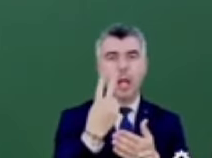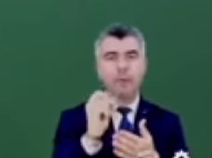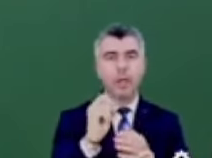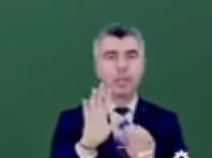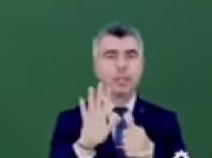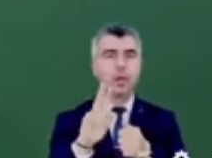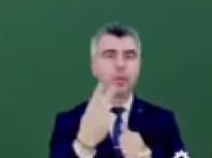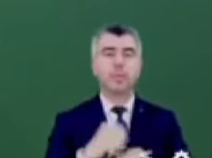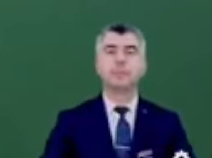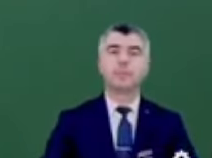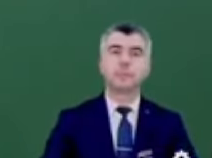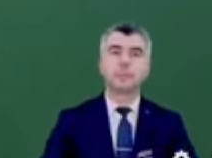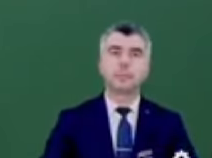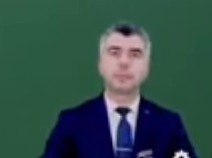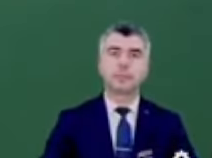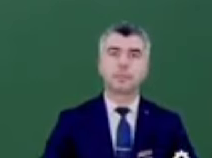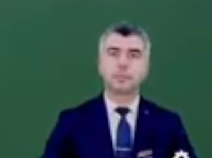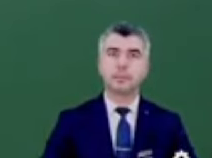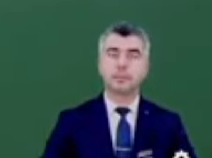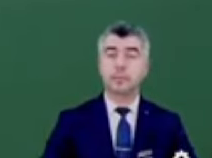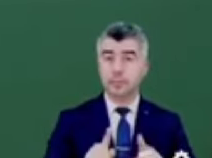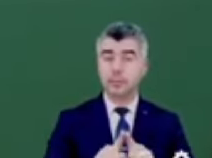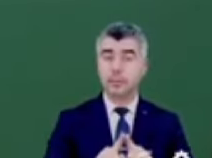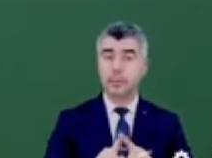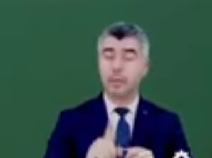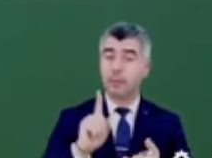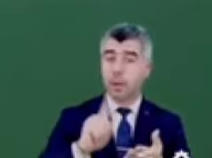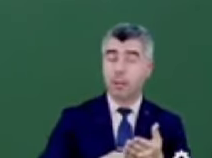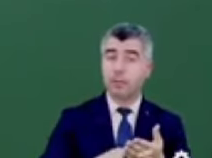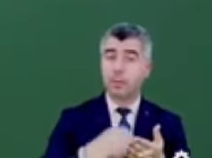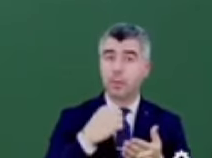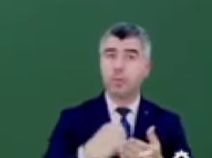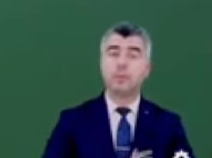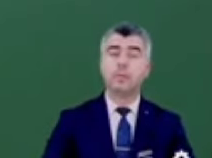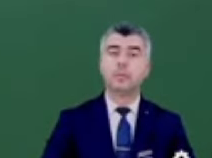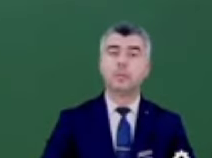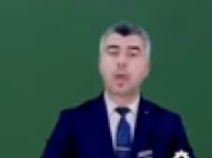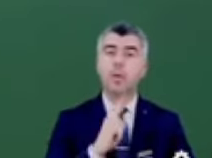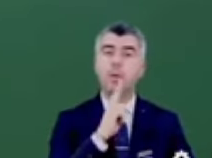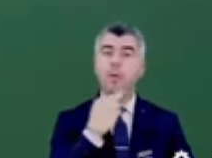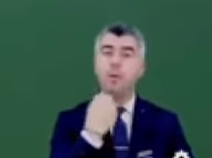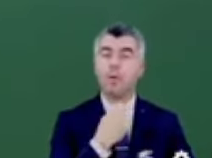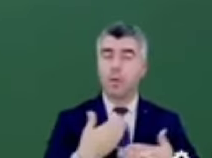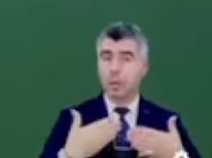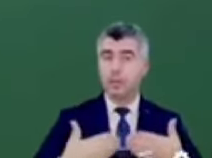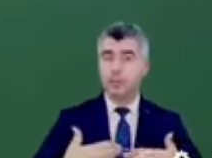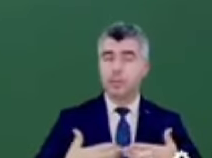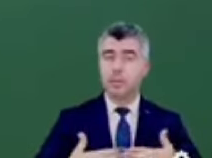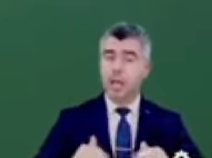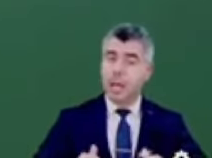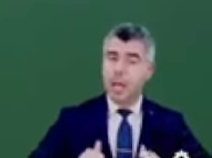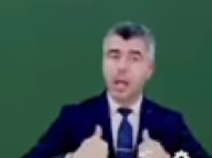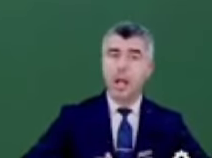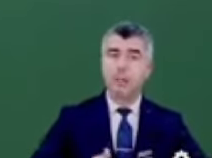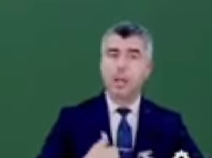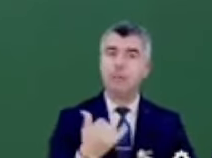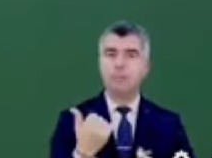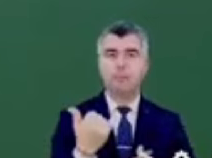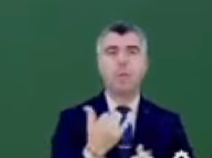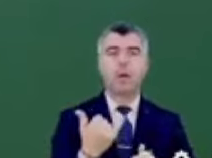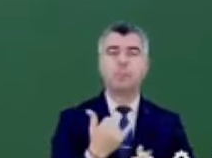2026 اذا في هذا الاطار ينبغي الاشاره الى ان الحكومه الحاليه كانت لها واحد الاراده قويه من